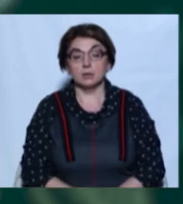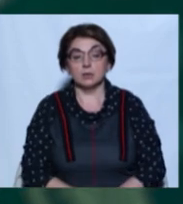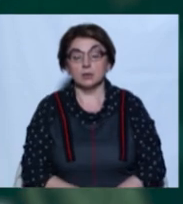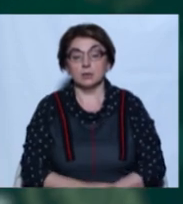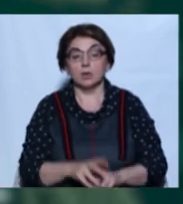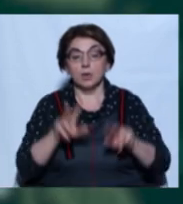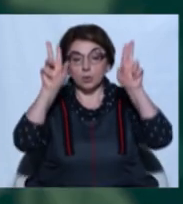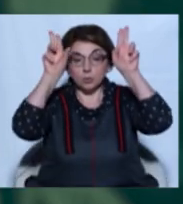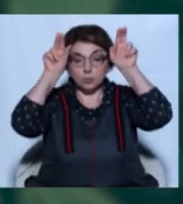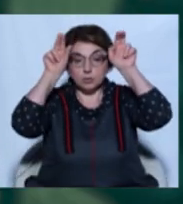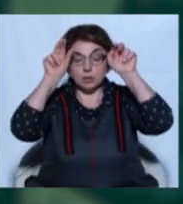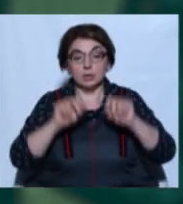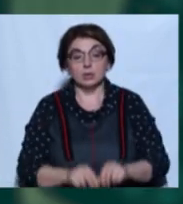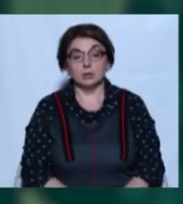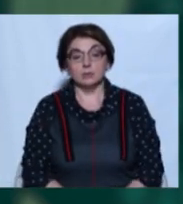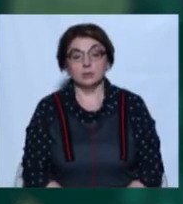კურდღელი,